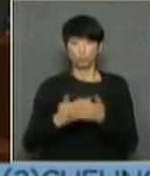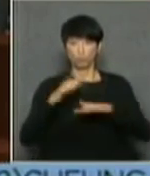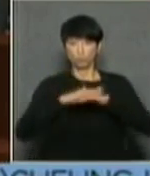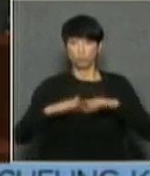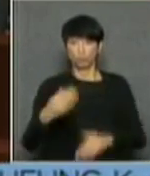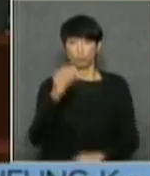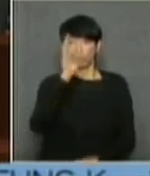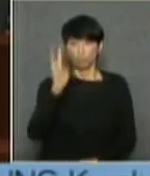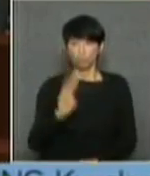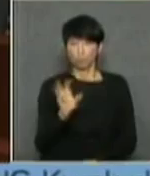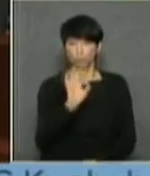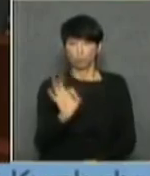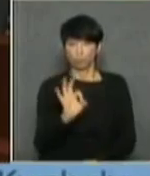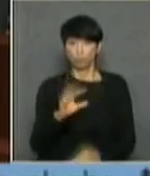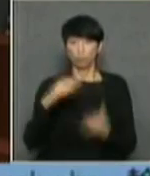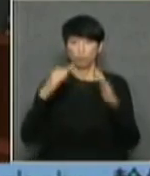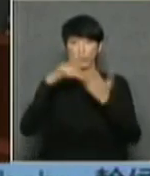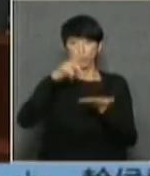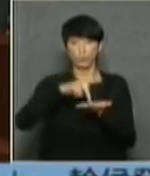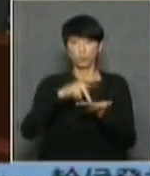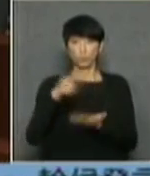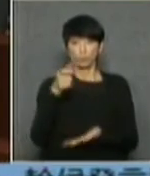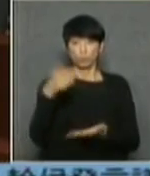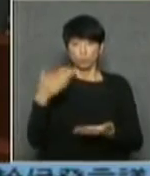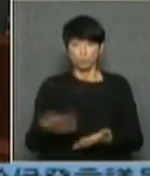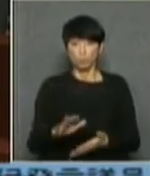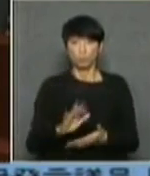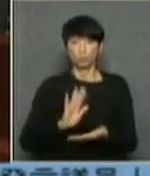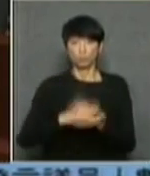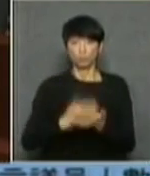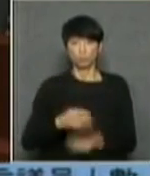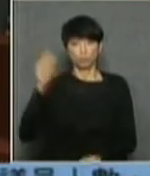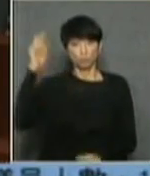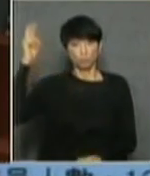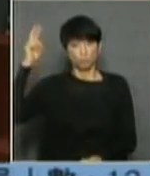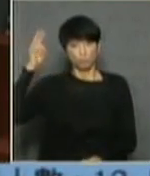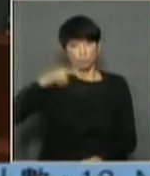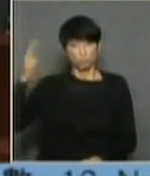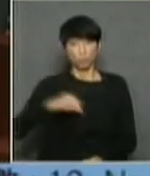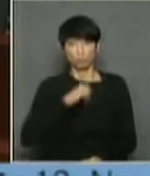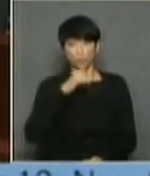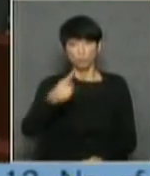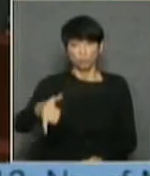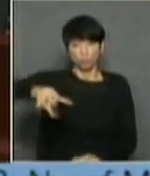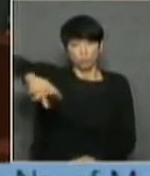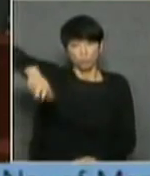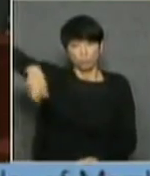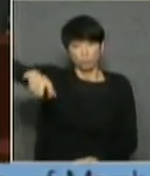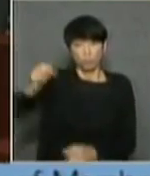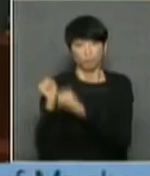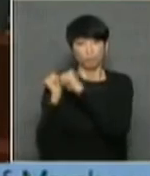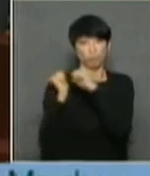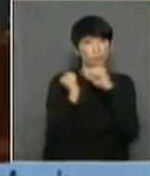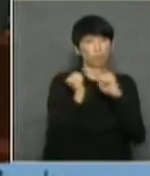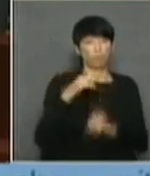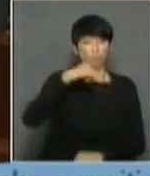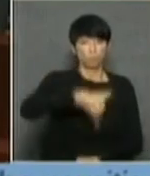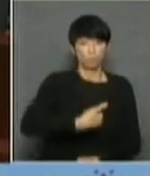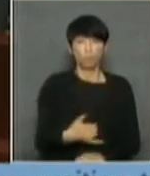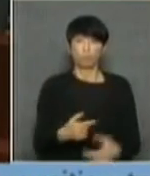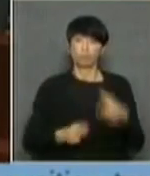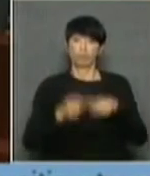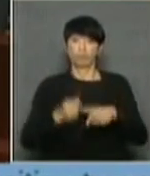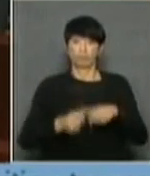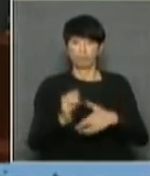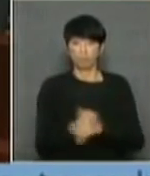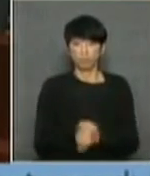用，交了租金但是日日要去走廊度拿水，完全不合理，亦都不公道。具体怎样